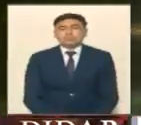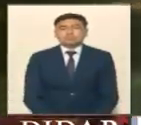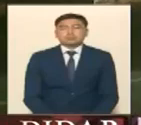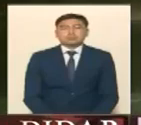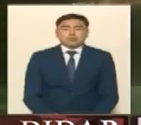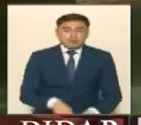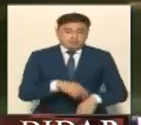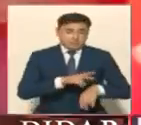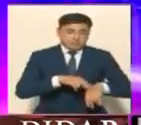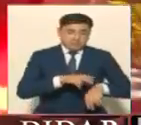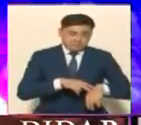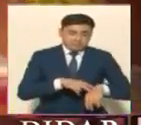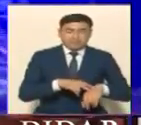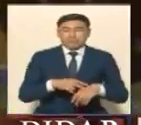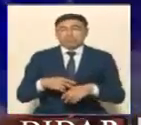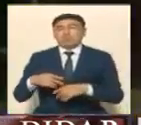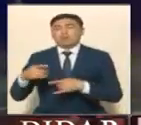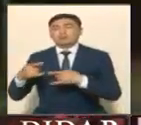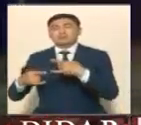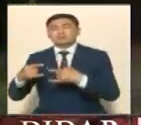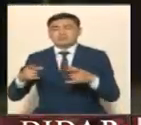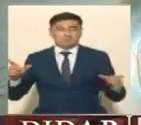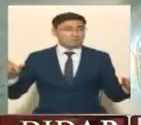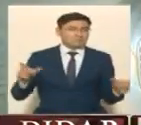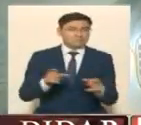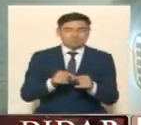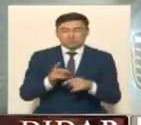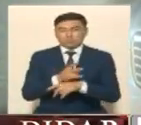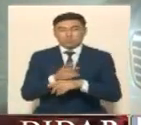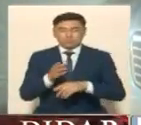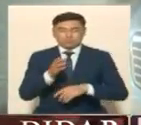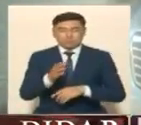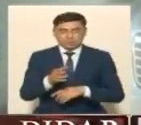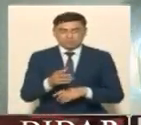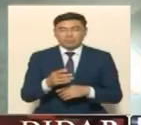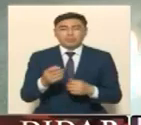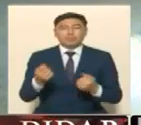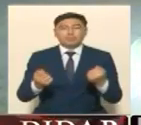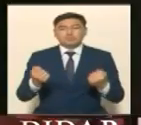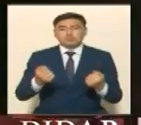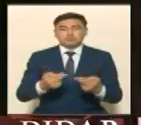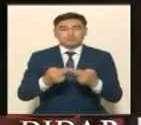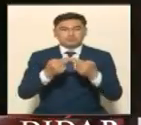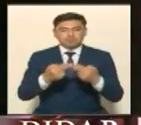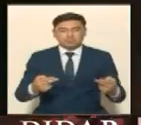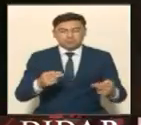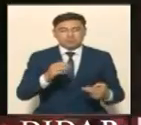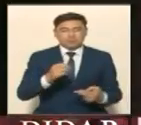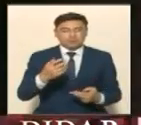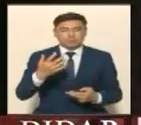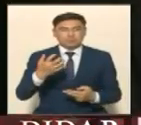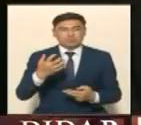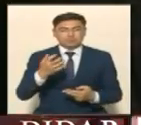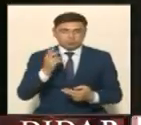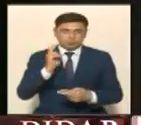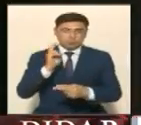Қалалық полиция басқармасы мен телеарнаның бірлескен түнгі рейдтік шарасы кезінде Мерседес Е500 автокөлігі тоқтатылды. Тексеру кезінде оның қомақты